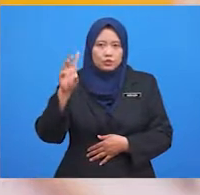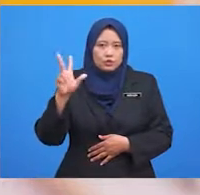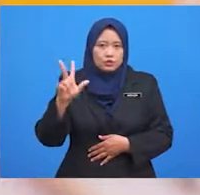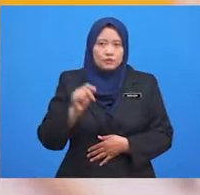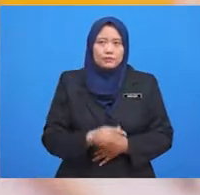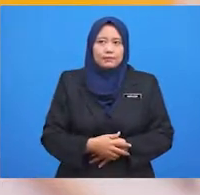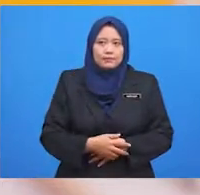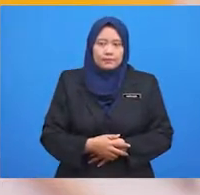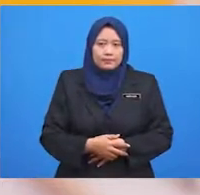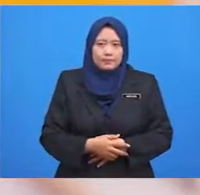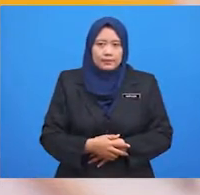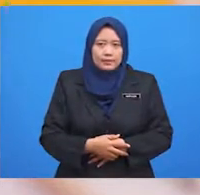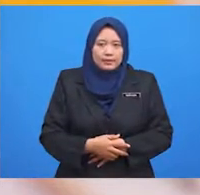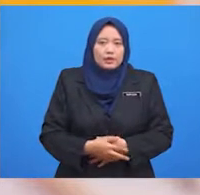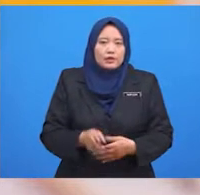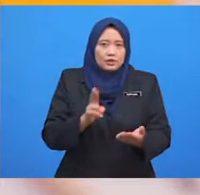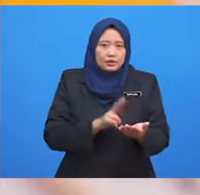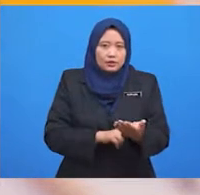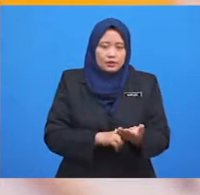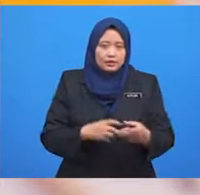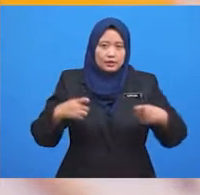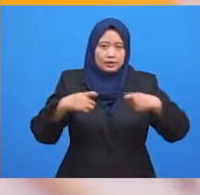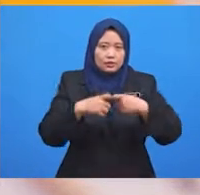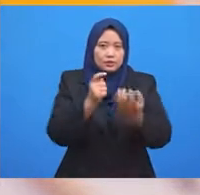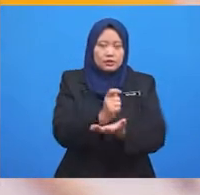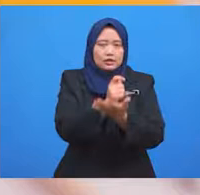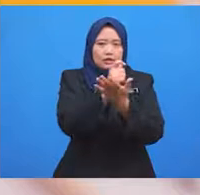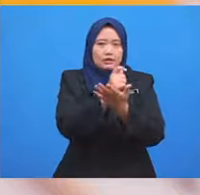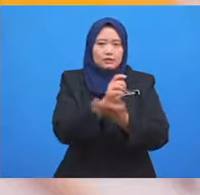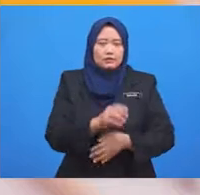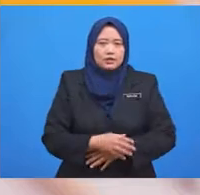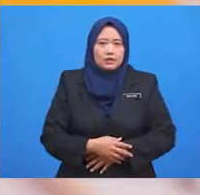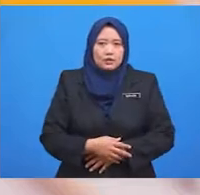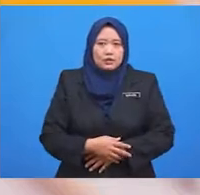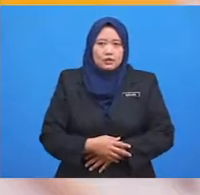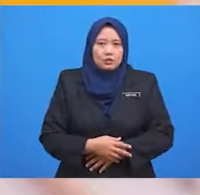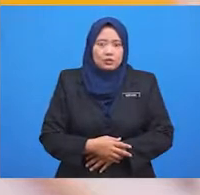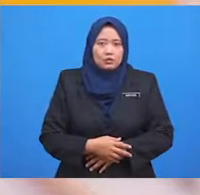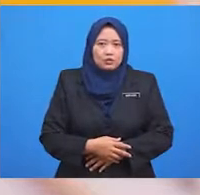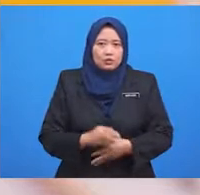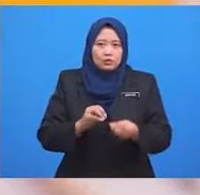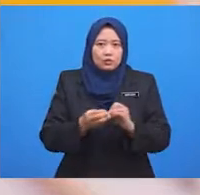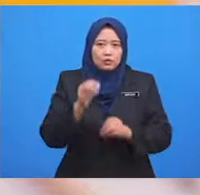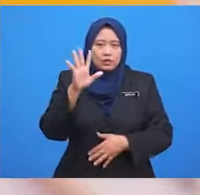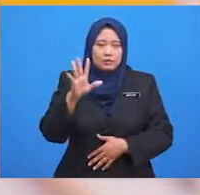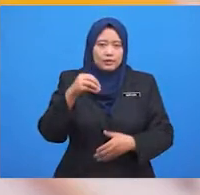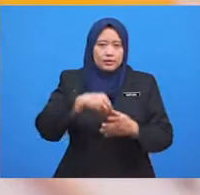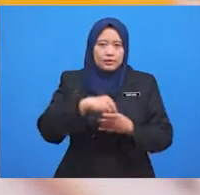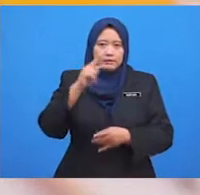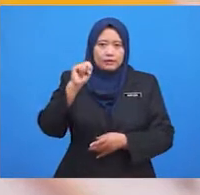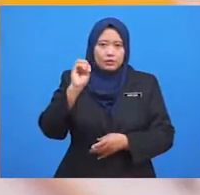MP06032013? Rawatan elektroterapi merupakan kompetensi nombor 5 dalam NOS